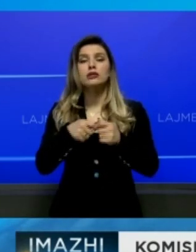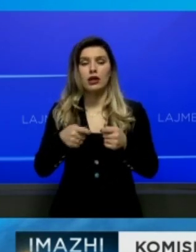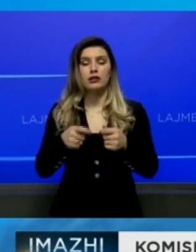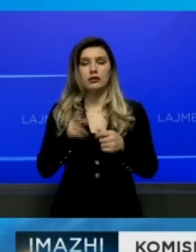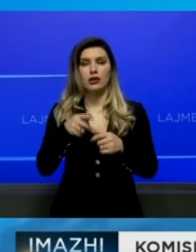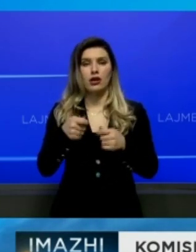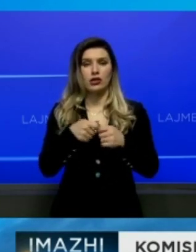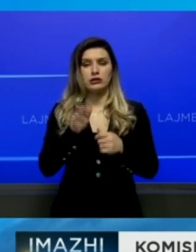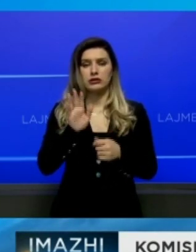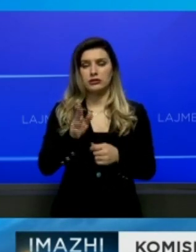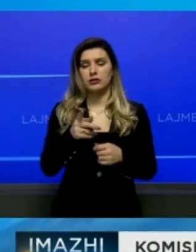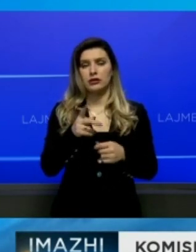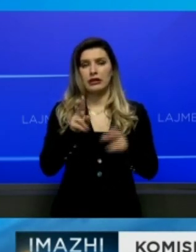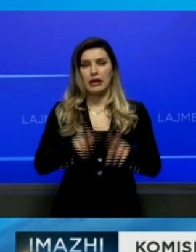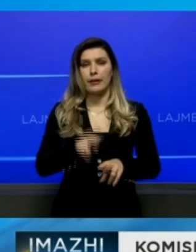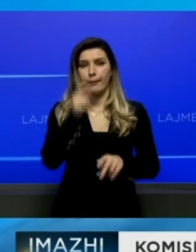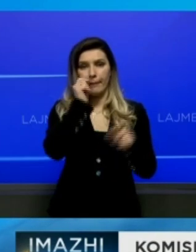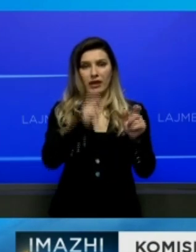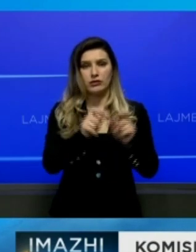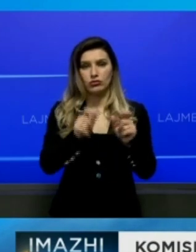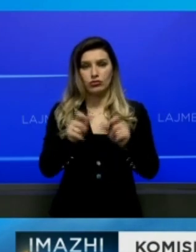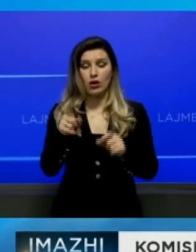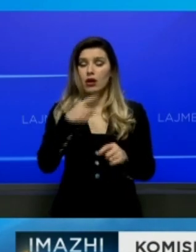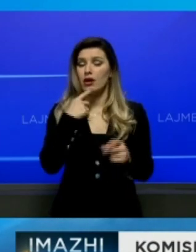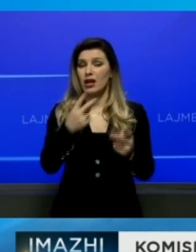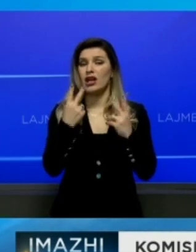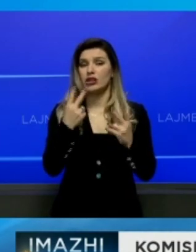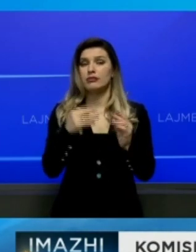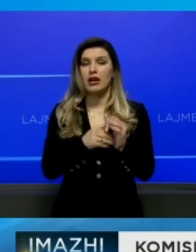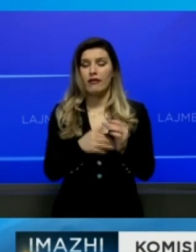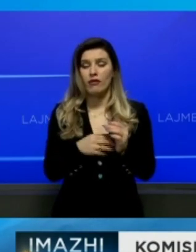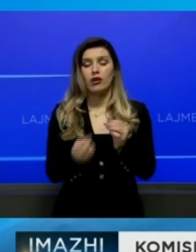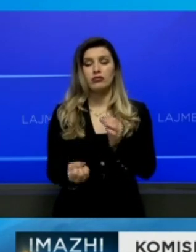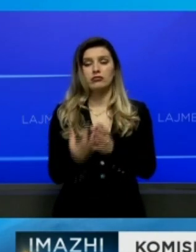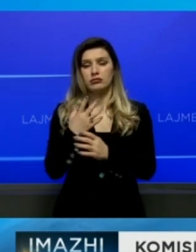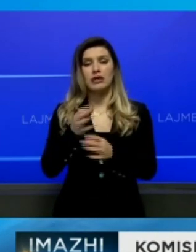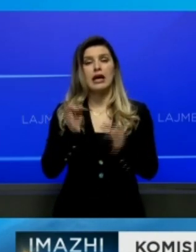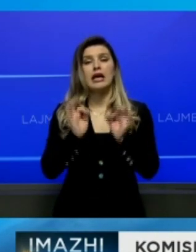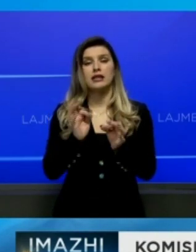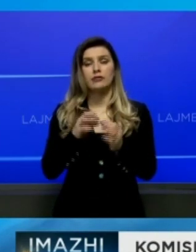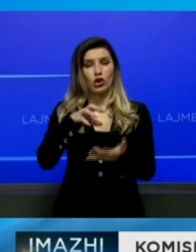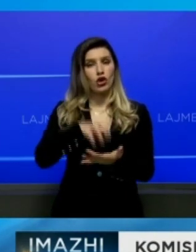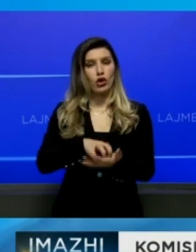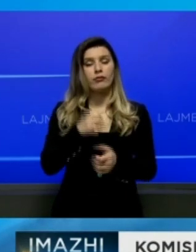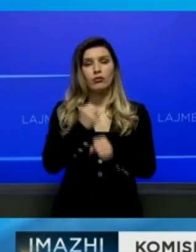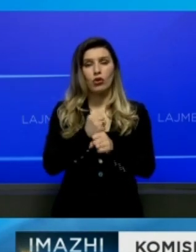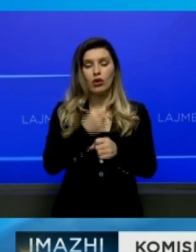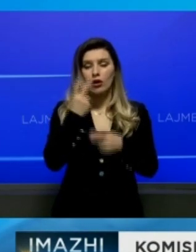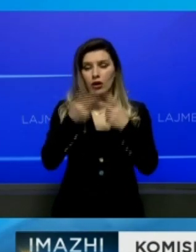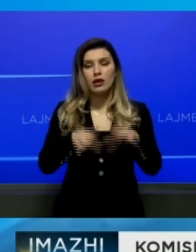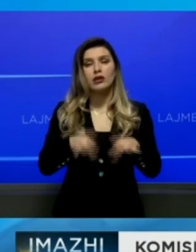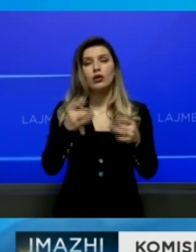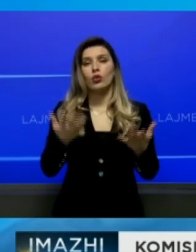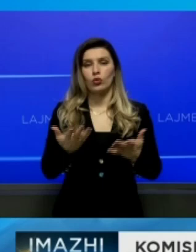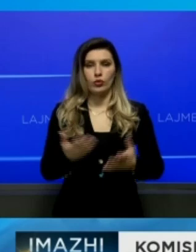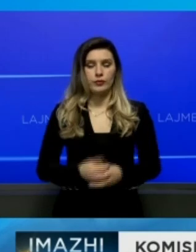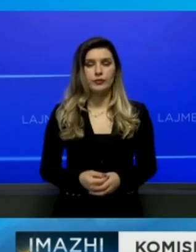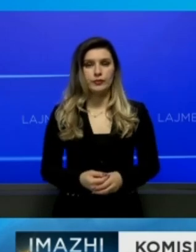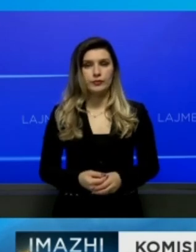Kandić ka thënë se është e rëndësishme që të ketë një komision të ekspertëve me qëllim të zbardhjes së fatit personave të